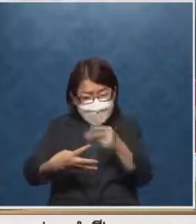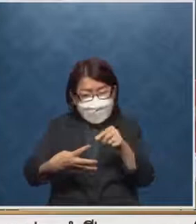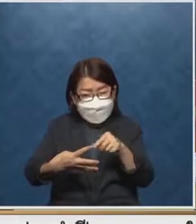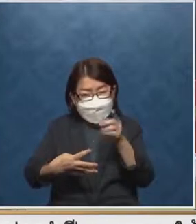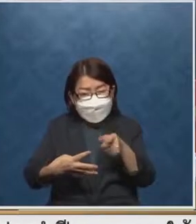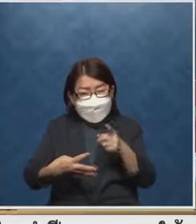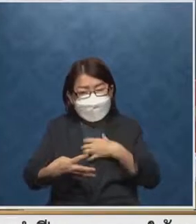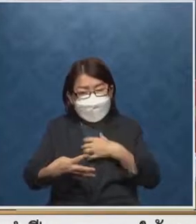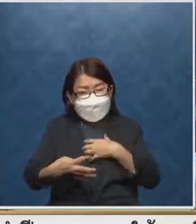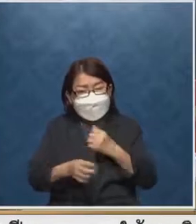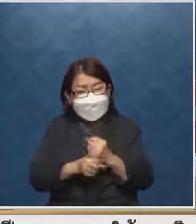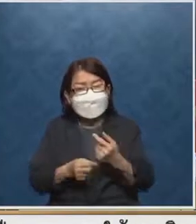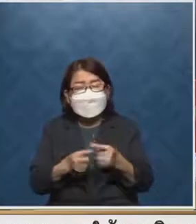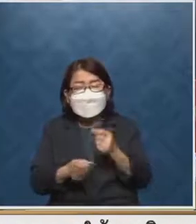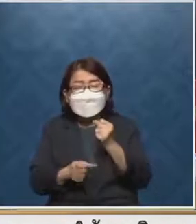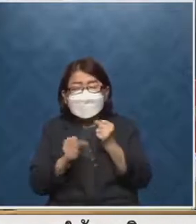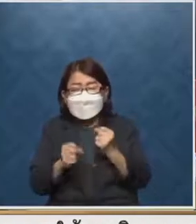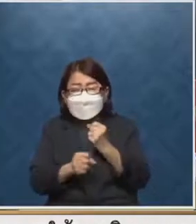ท่านพยายามผลิต